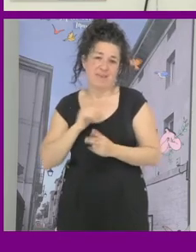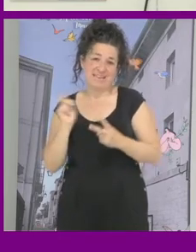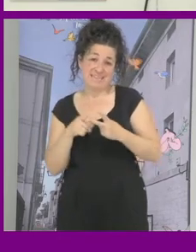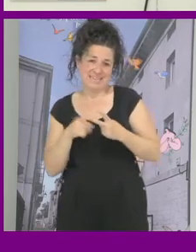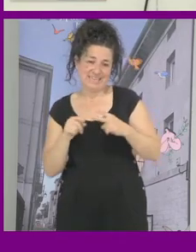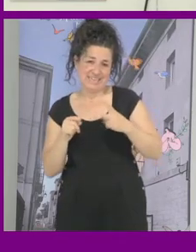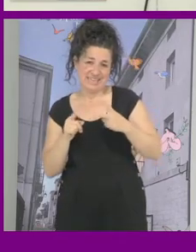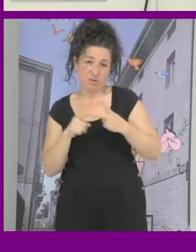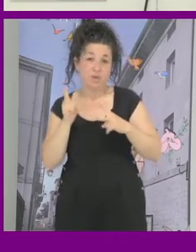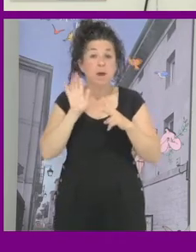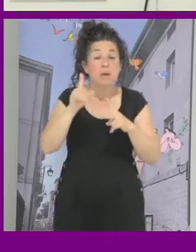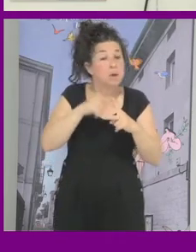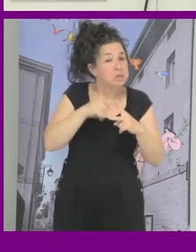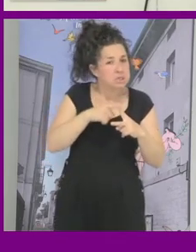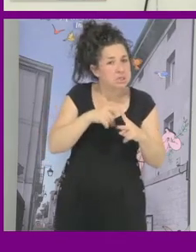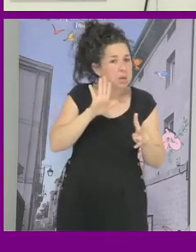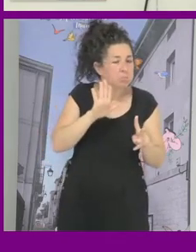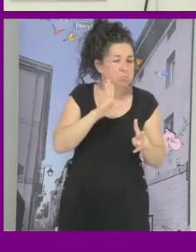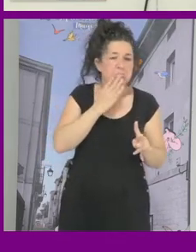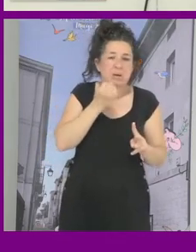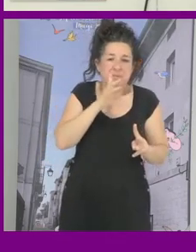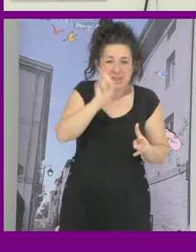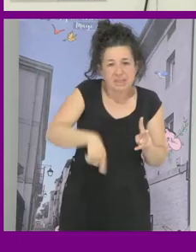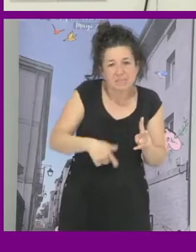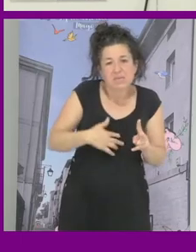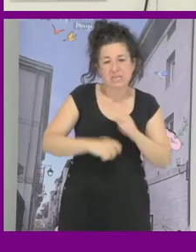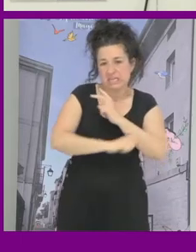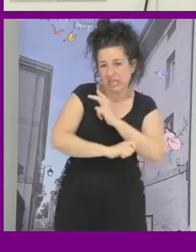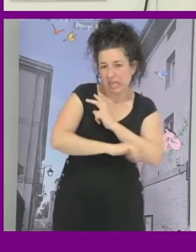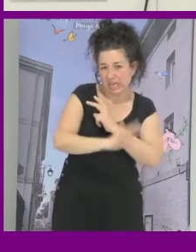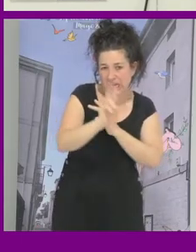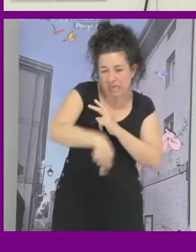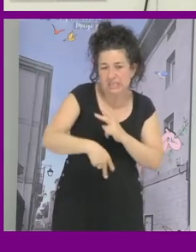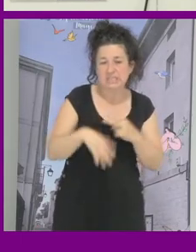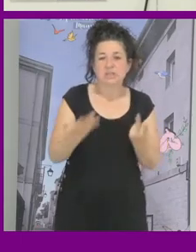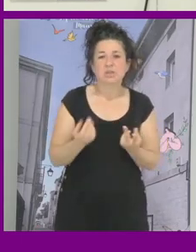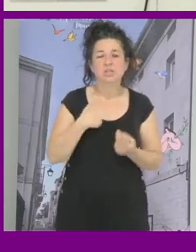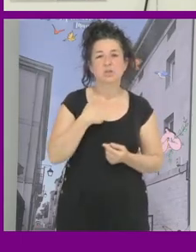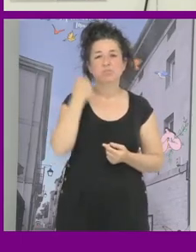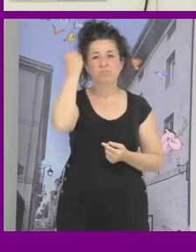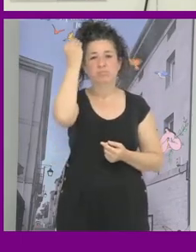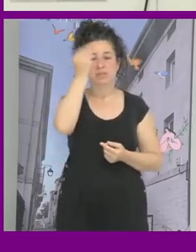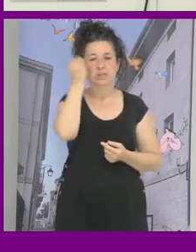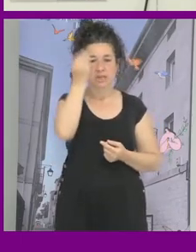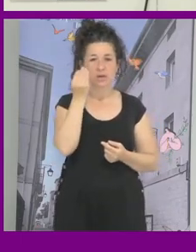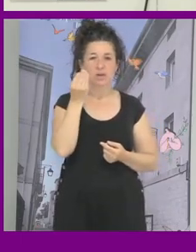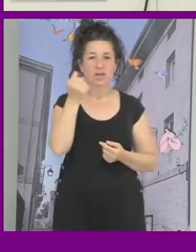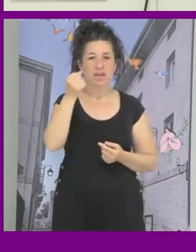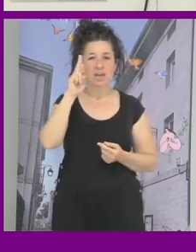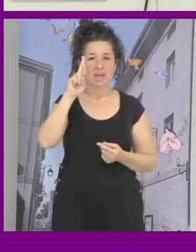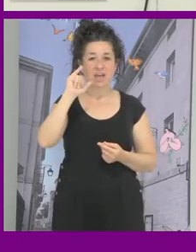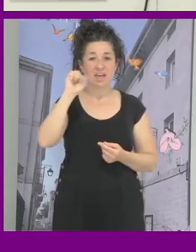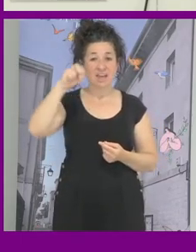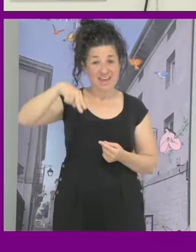lehenengo apustua ere iruditzen zait, ba, zilegi eta estrategikoa. Orduan, nire ustez, Adrian Ritzetik